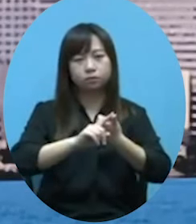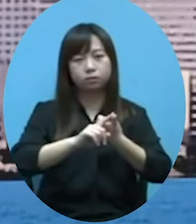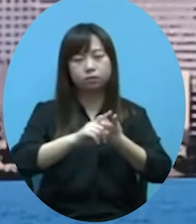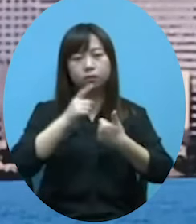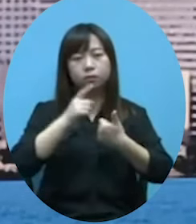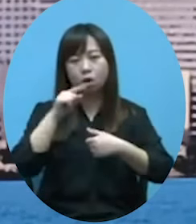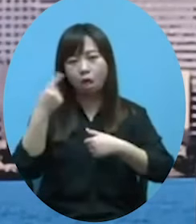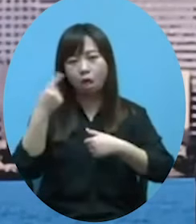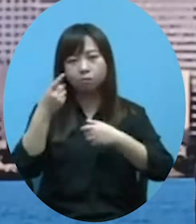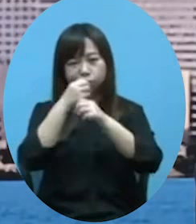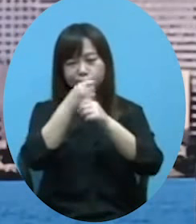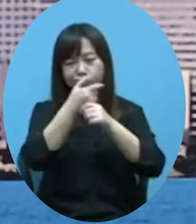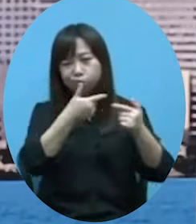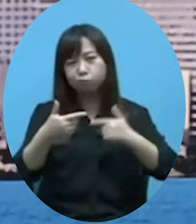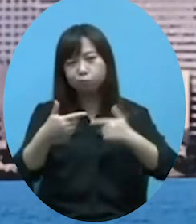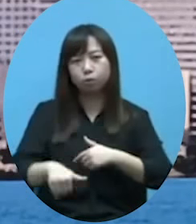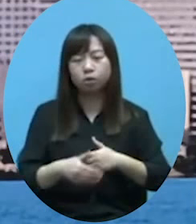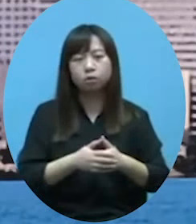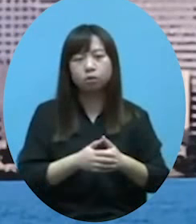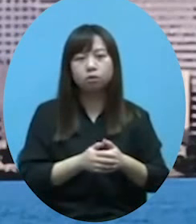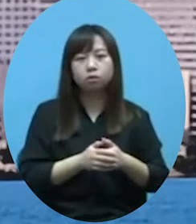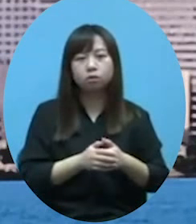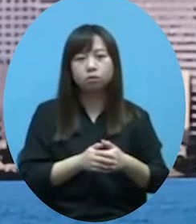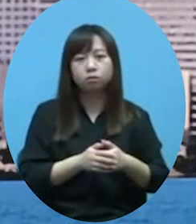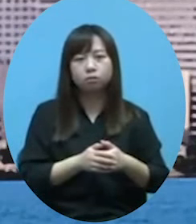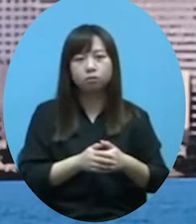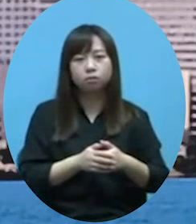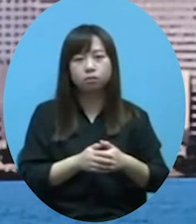有些樣本是會做測試的那變了呢就